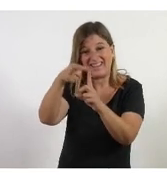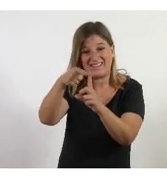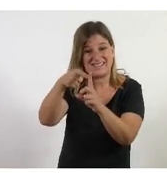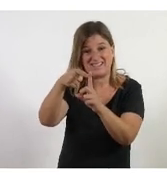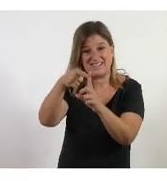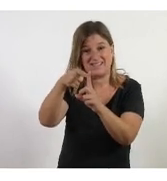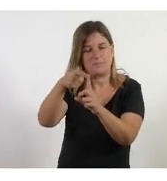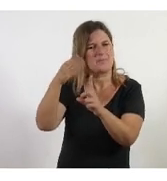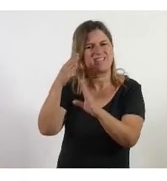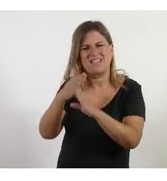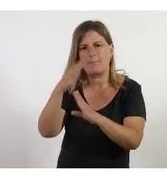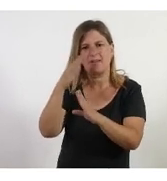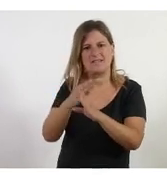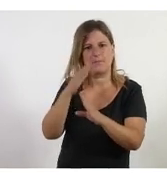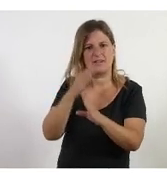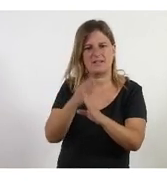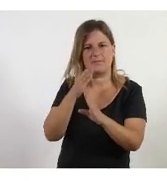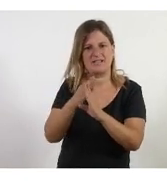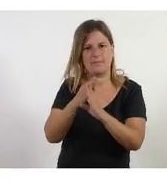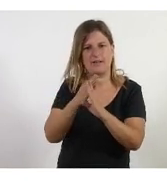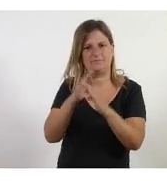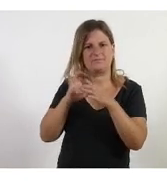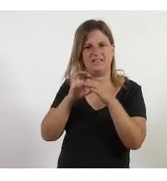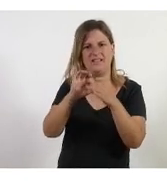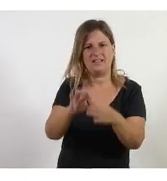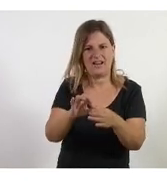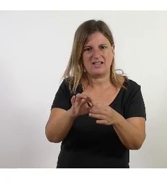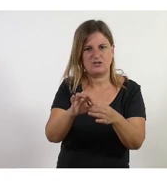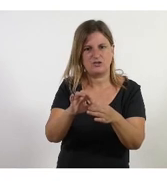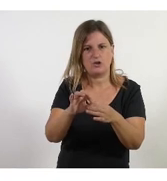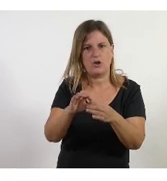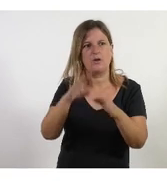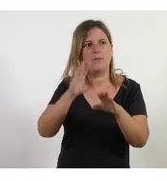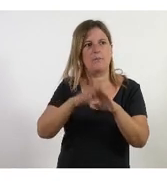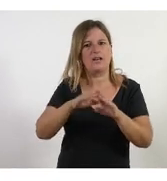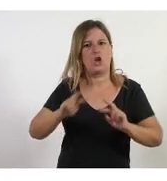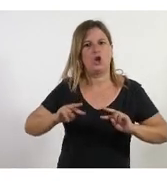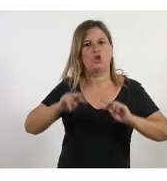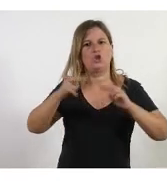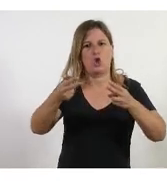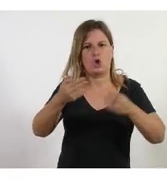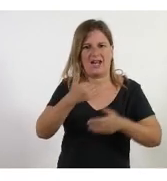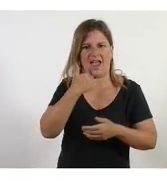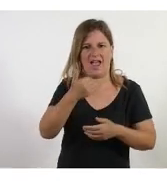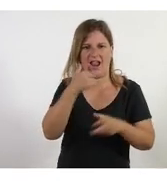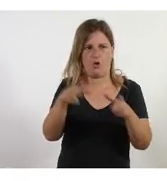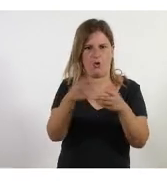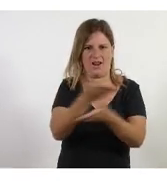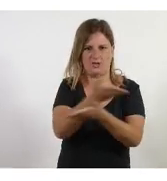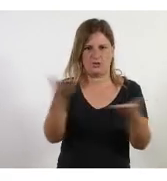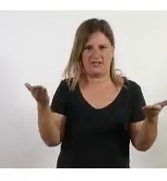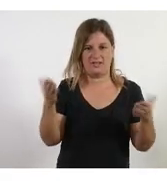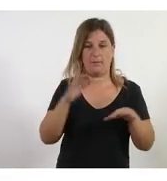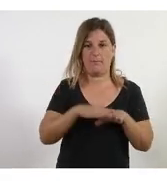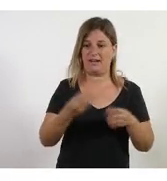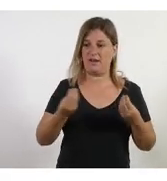sempre tenen que veure en retornar quelcom a la societat. És a dir, per viure